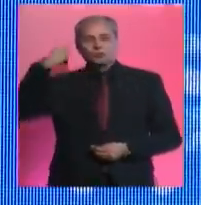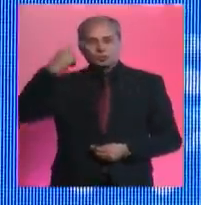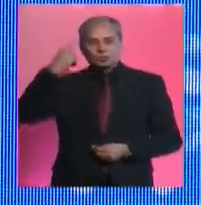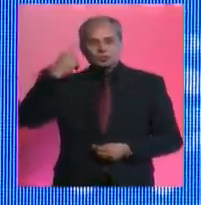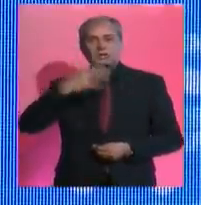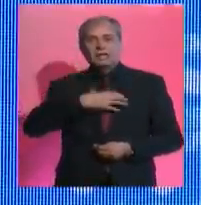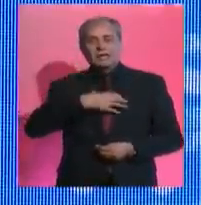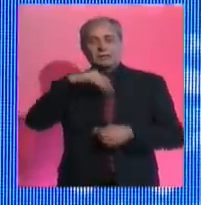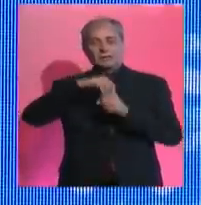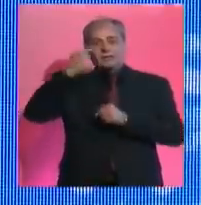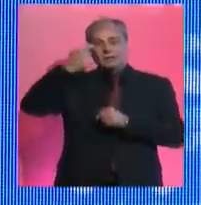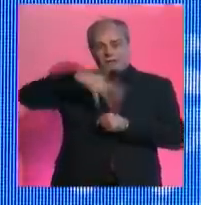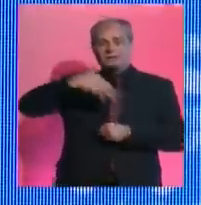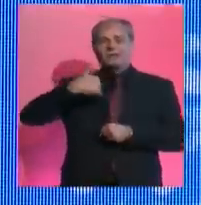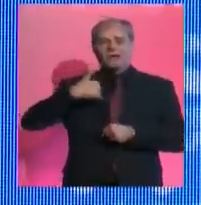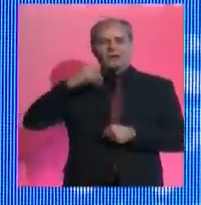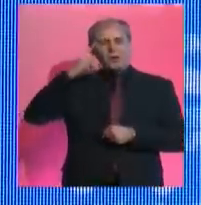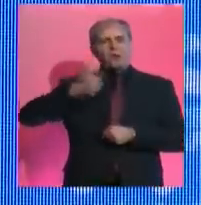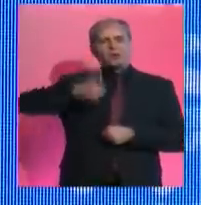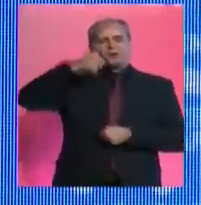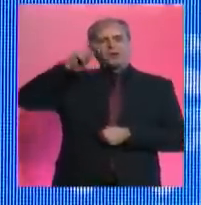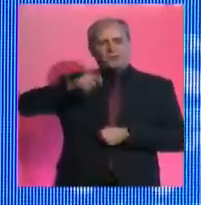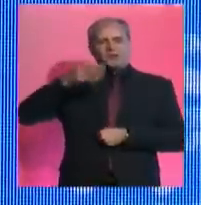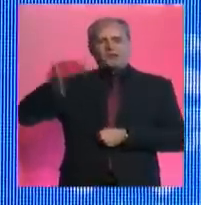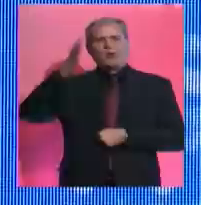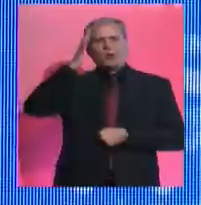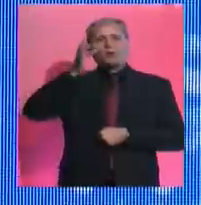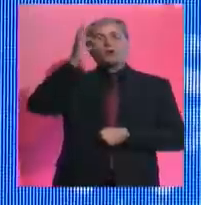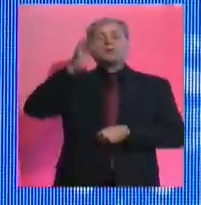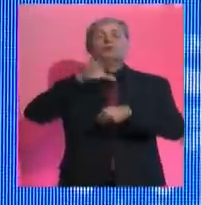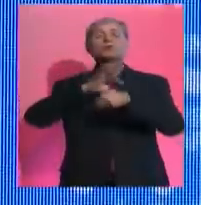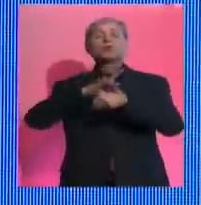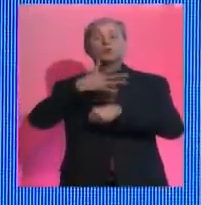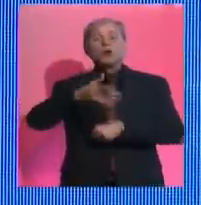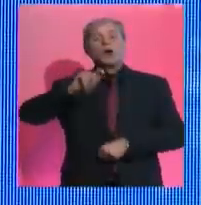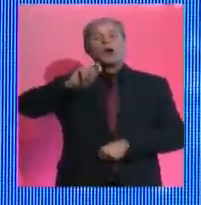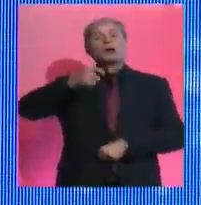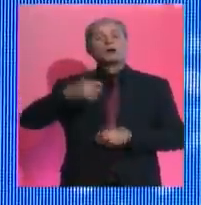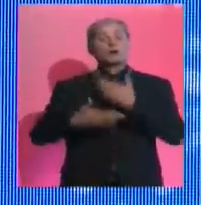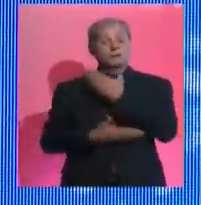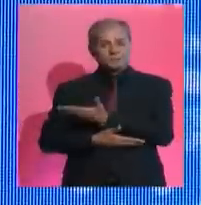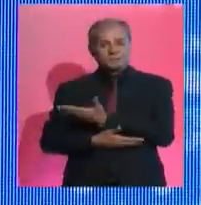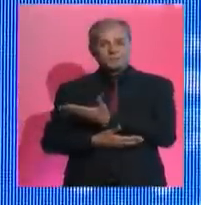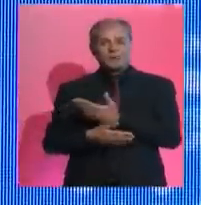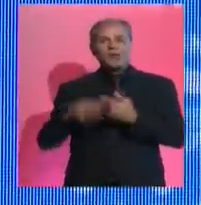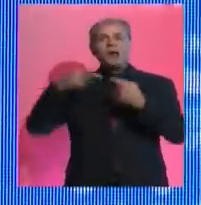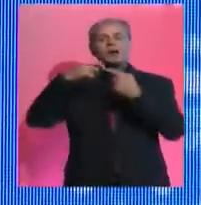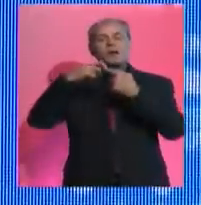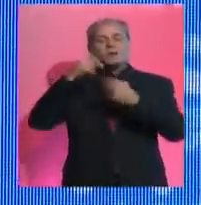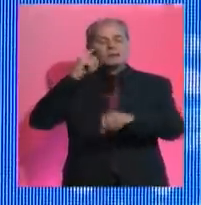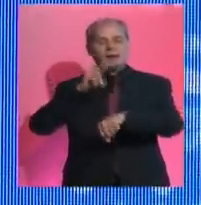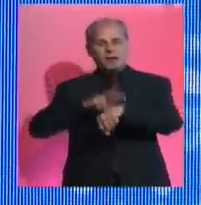bürokrat Ken Benim de başbakanlığını yapan Profesör Doktor Necmettin Erbakan'ı rahmetle